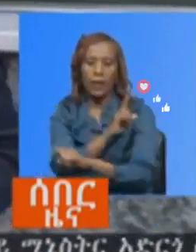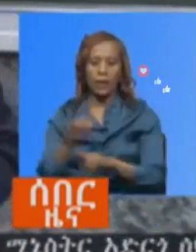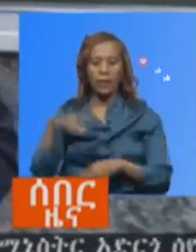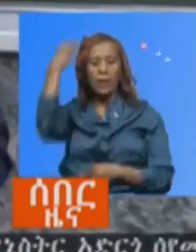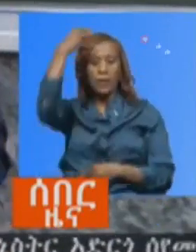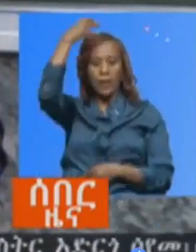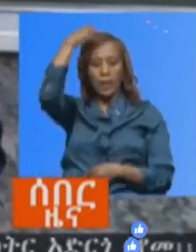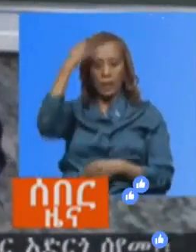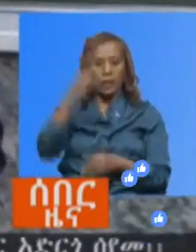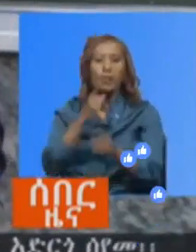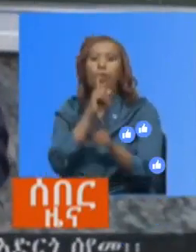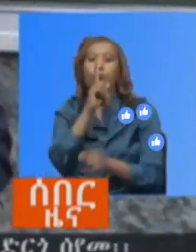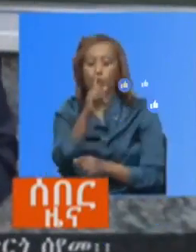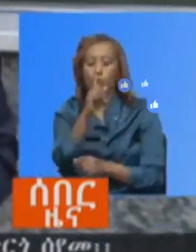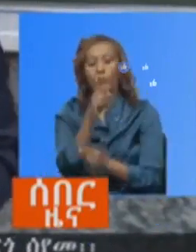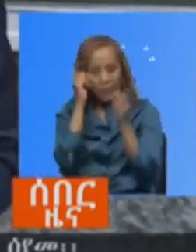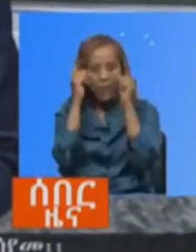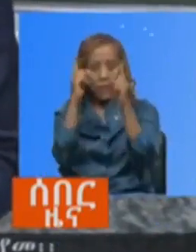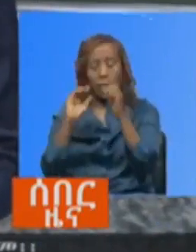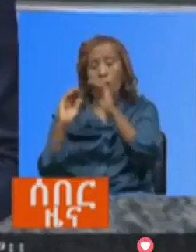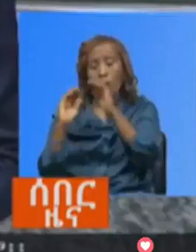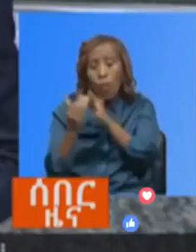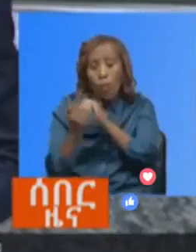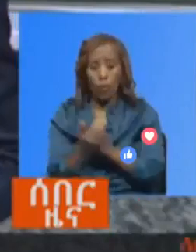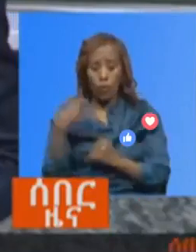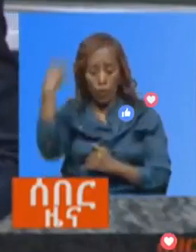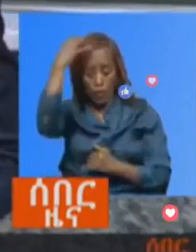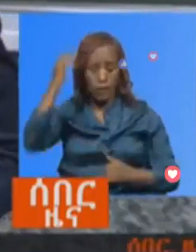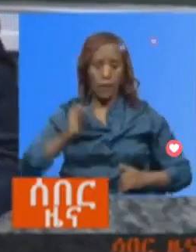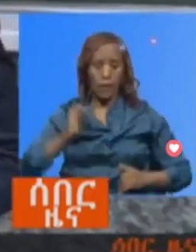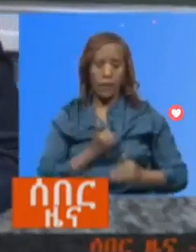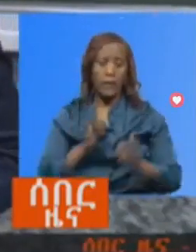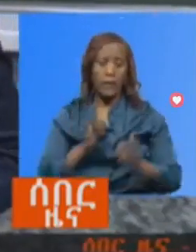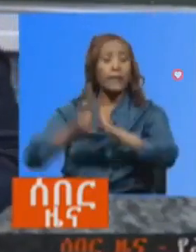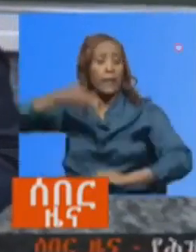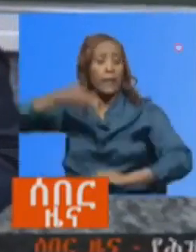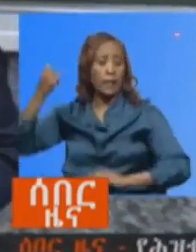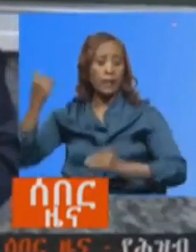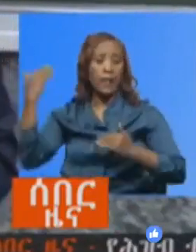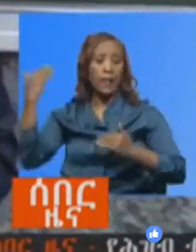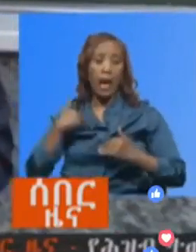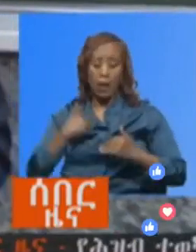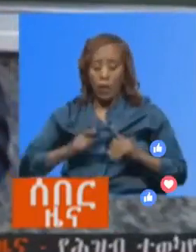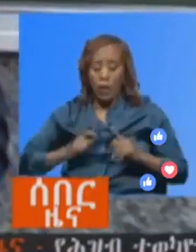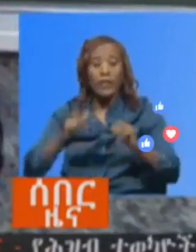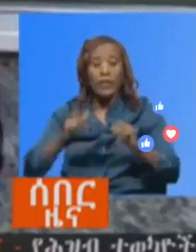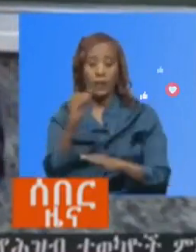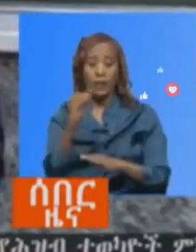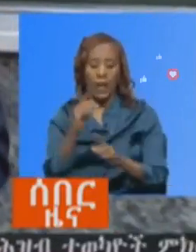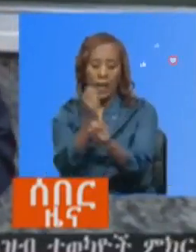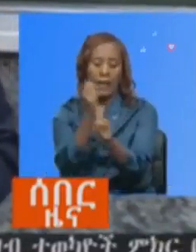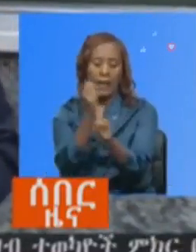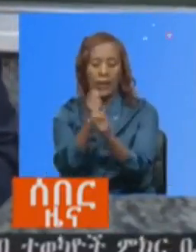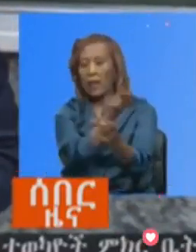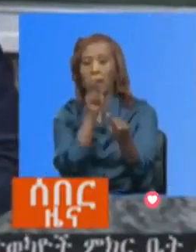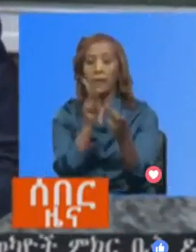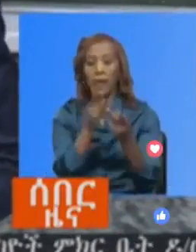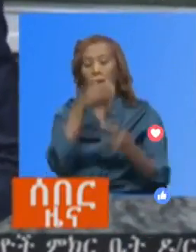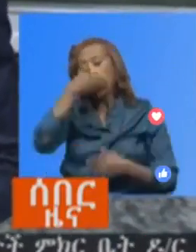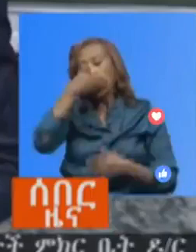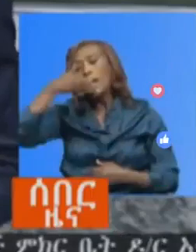መንግሥት በውል ይገነዘባል። በመሆኑም መንግሥታችን ከዚህ ቀደም ከነበረው ፍጥነትና የትግበራ ስኬት በላቀ